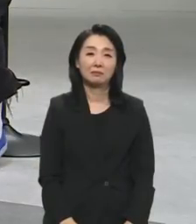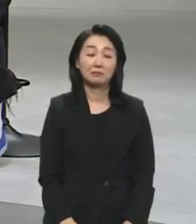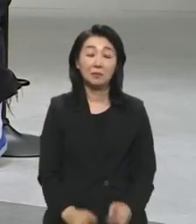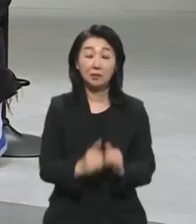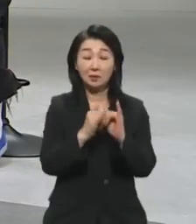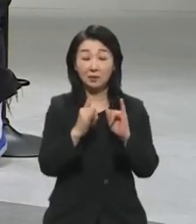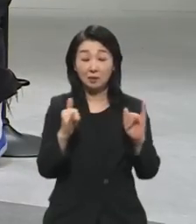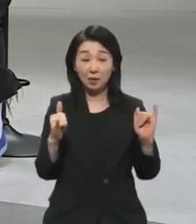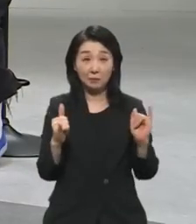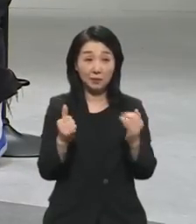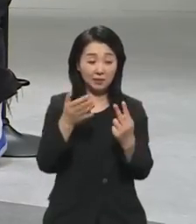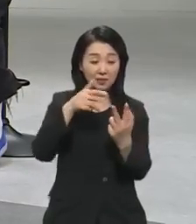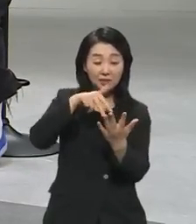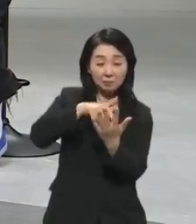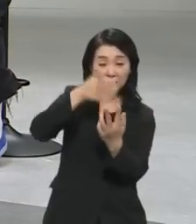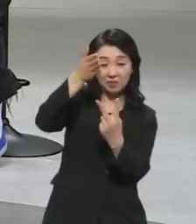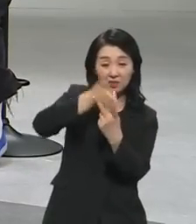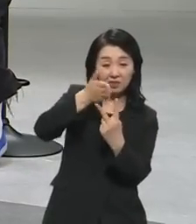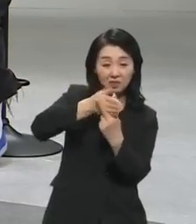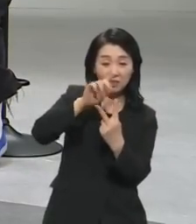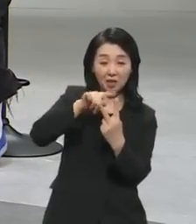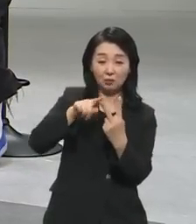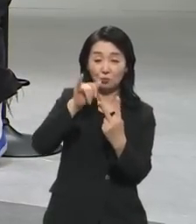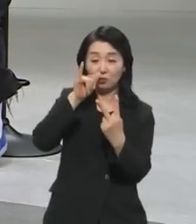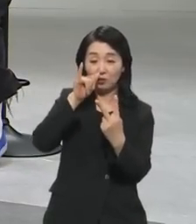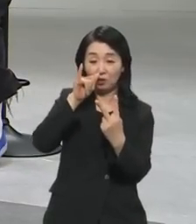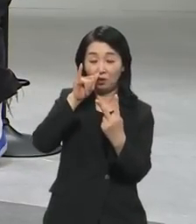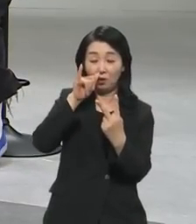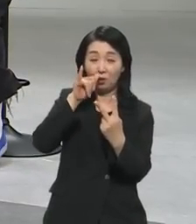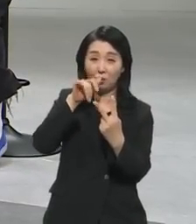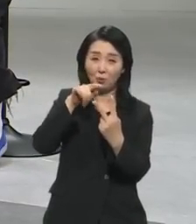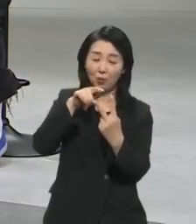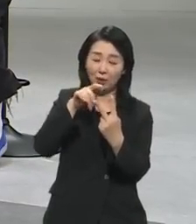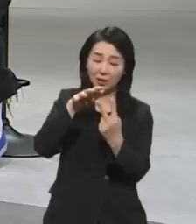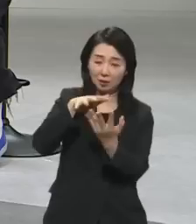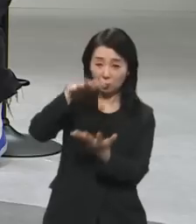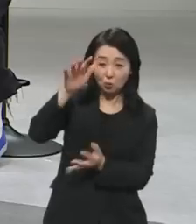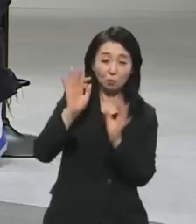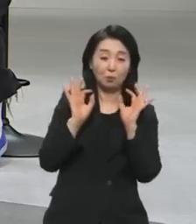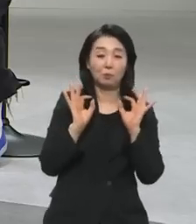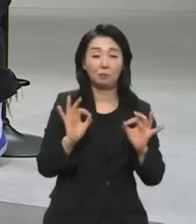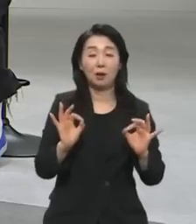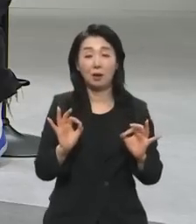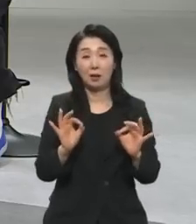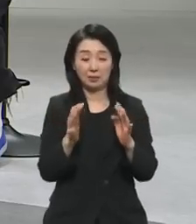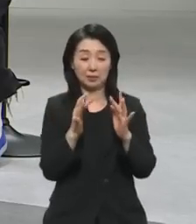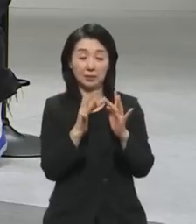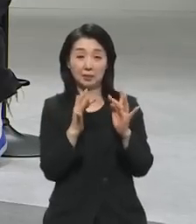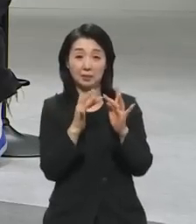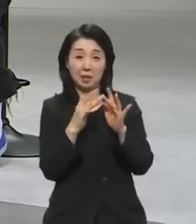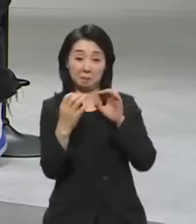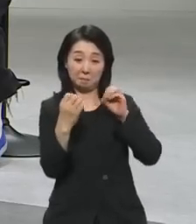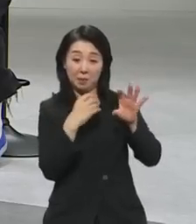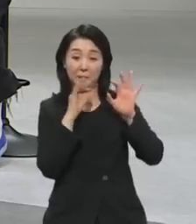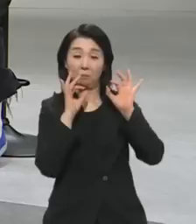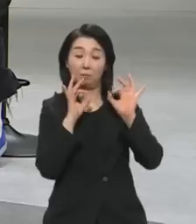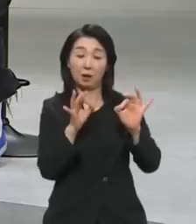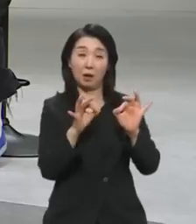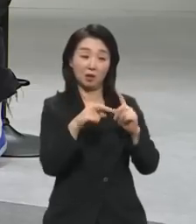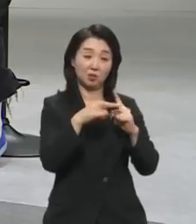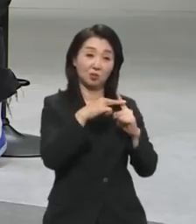좀 갈린다고 들었습니다 어떻게 갈리나요네 일단 빅데이터 상에서는 보니까 그 온라인 반응을 봤더니 긍정